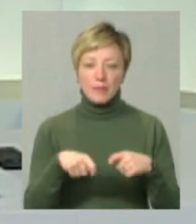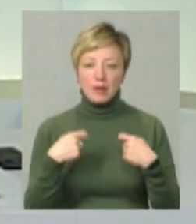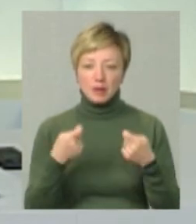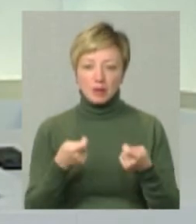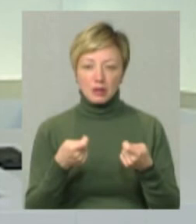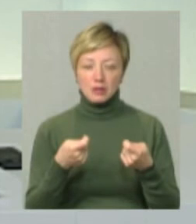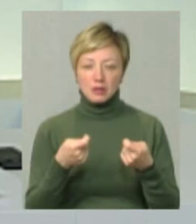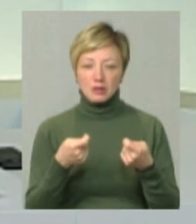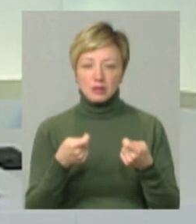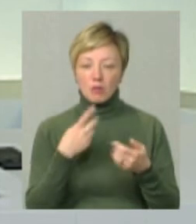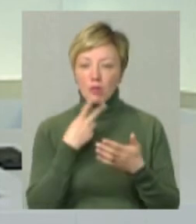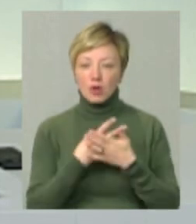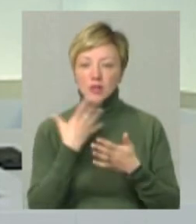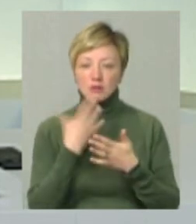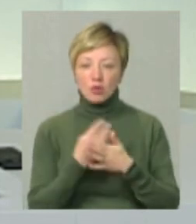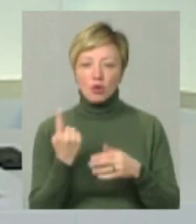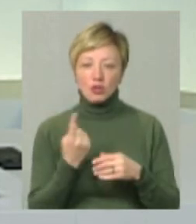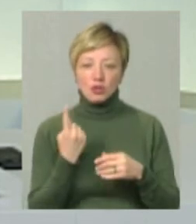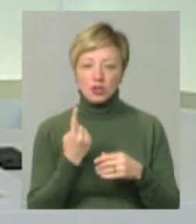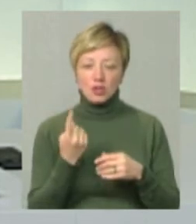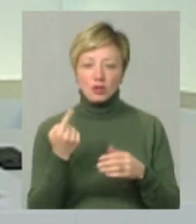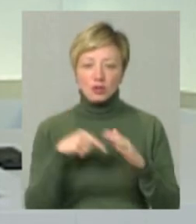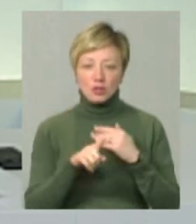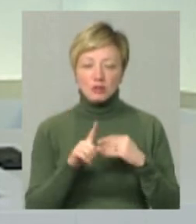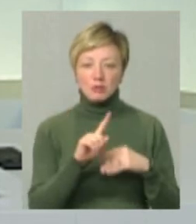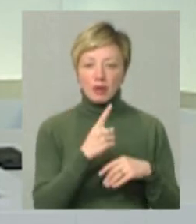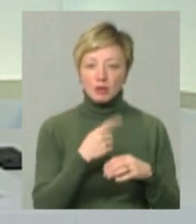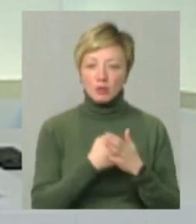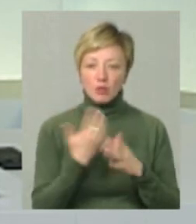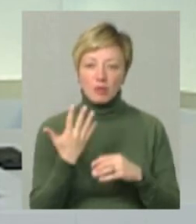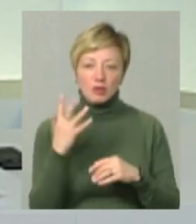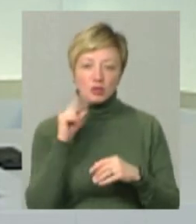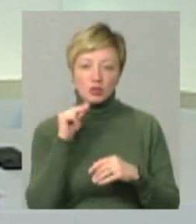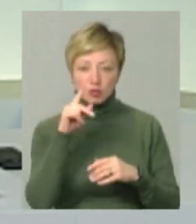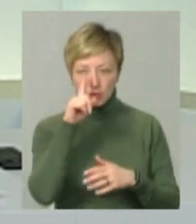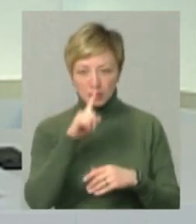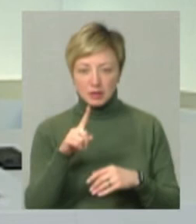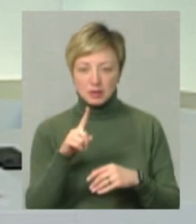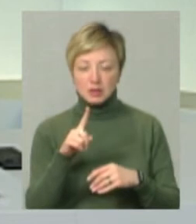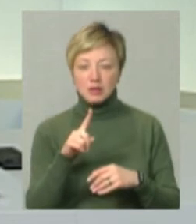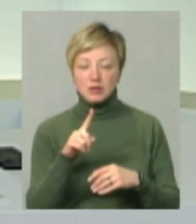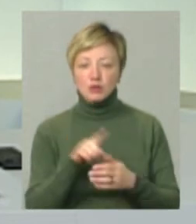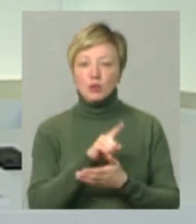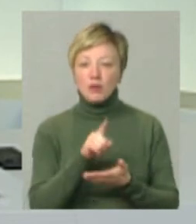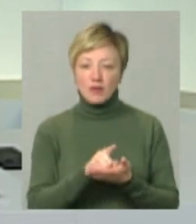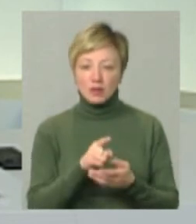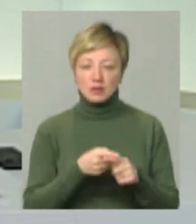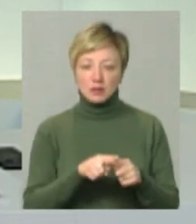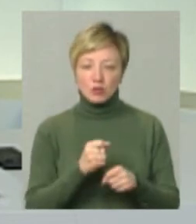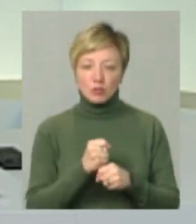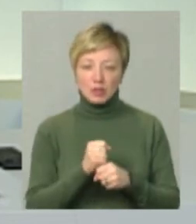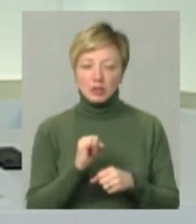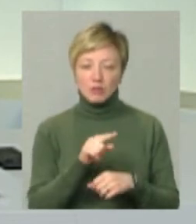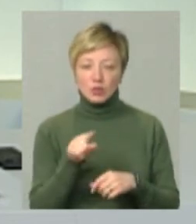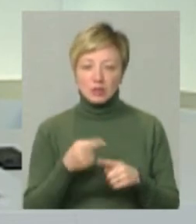передати показник свого лічильника, оскільки з 1 по 5 число місяця споживачі зобов'язані це